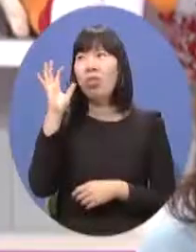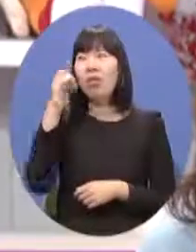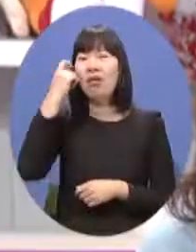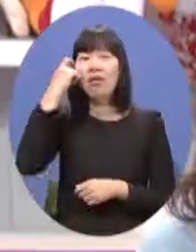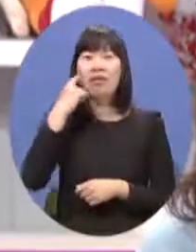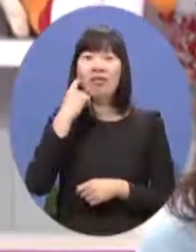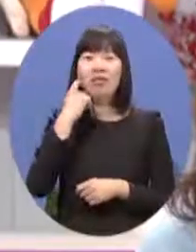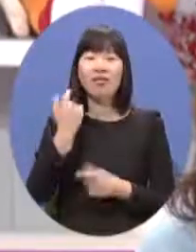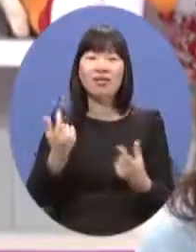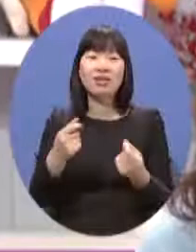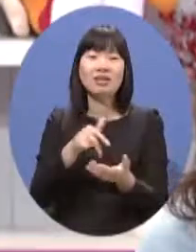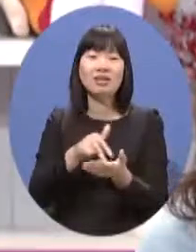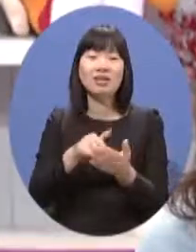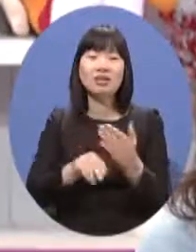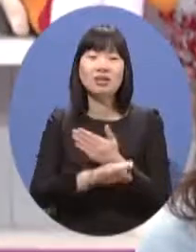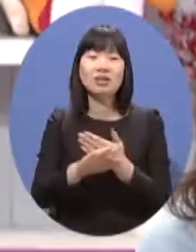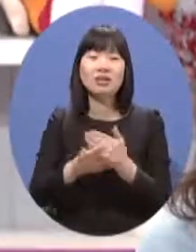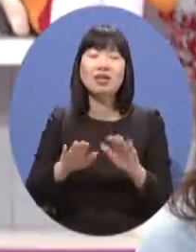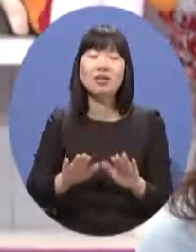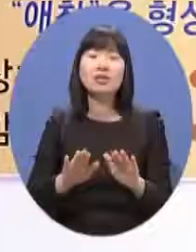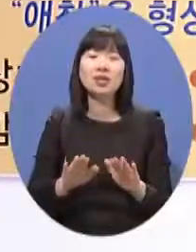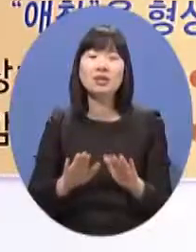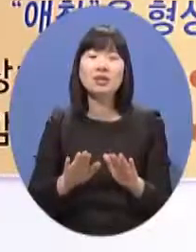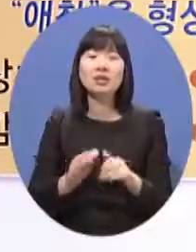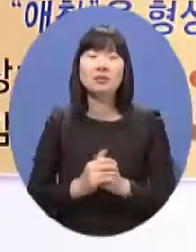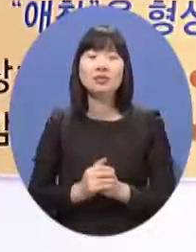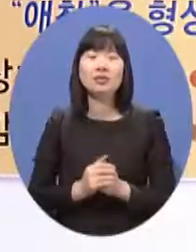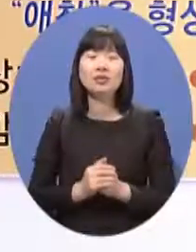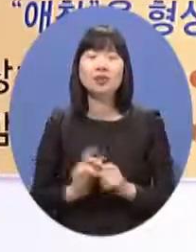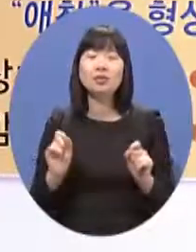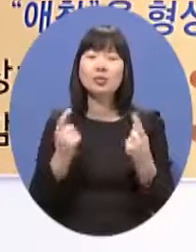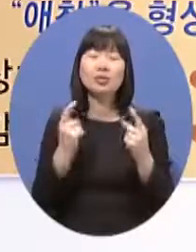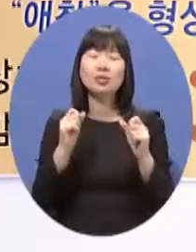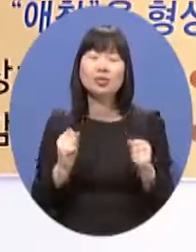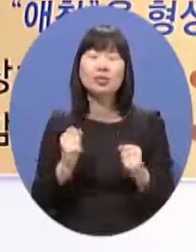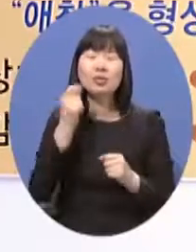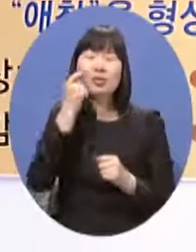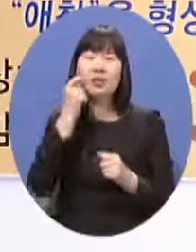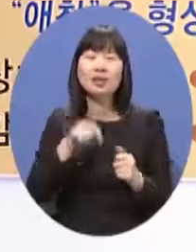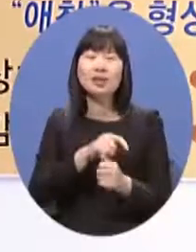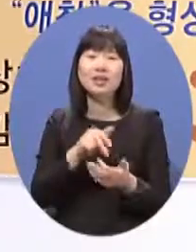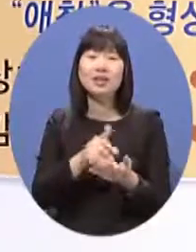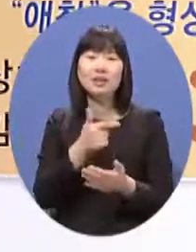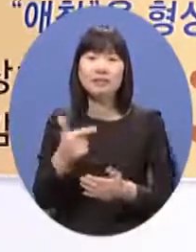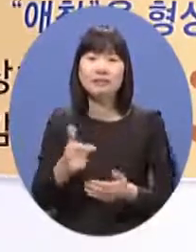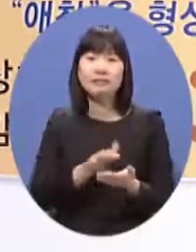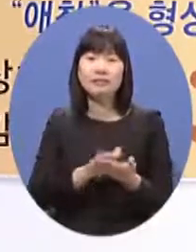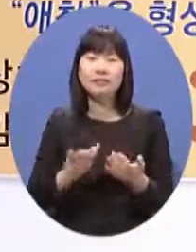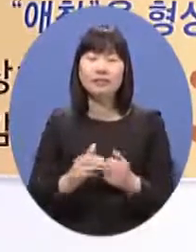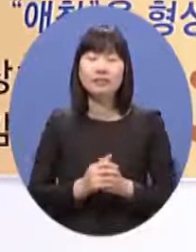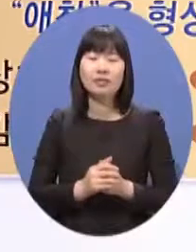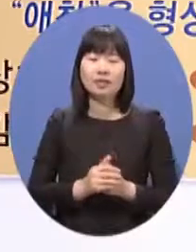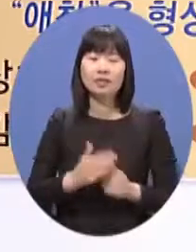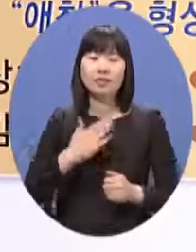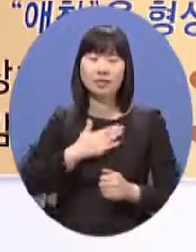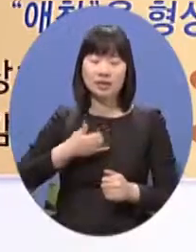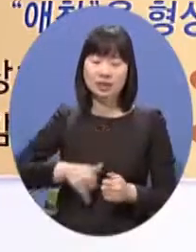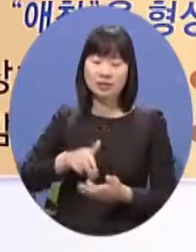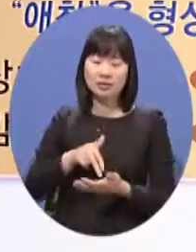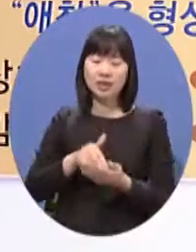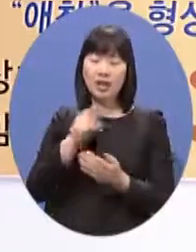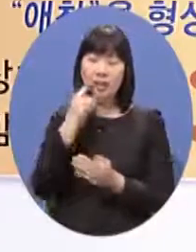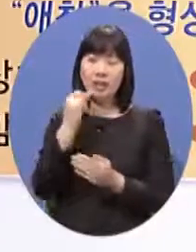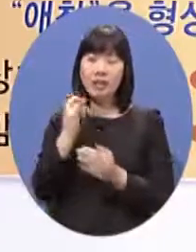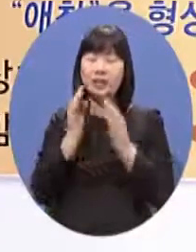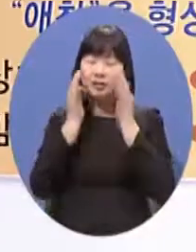자 그런 상황이 사실은 이제 우리가 현실적으로 굉장히 양립 맞죠. 불가능한 상황들이 참 많은데요. 네. 저는 이제 그냥 아이 입장에서